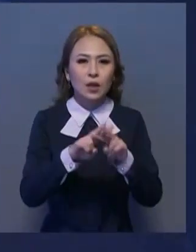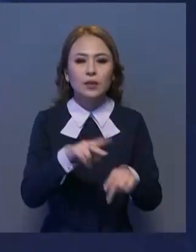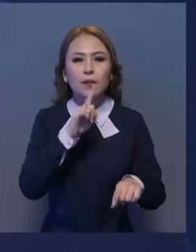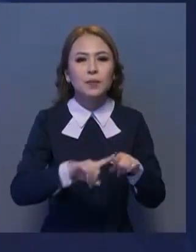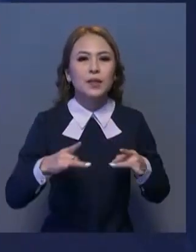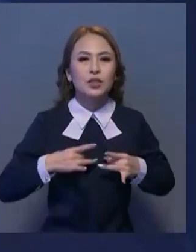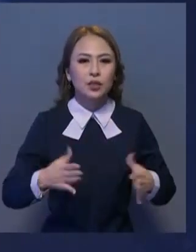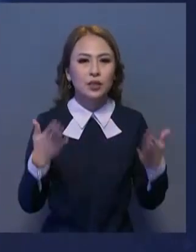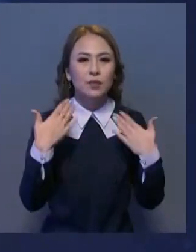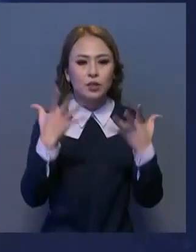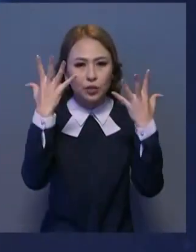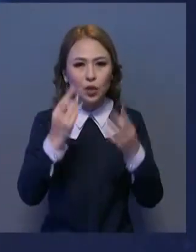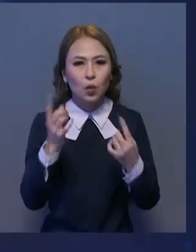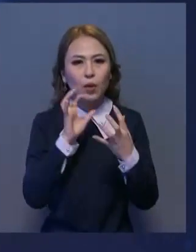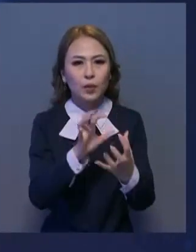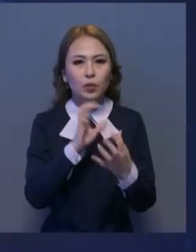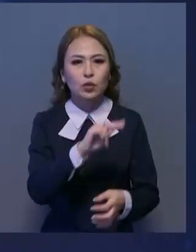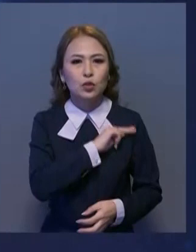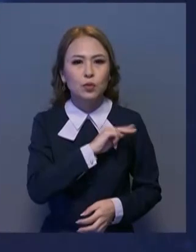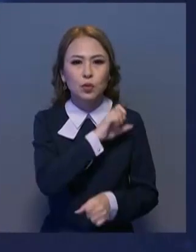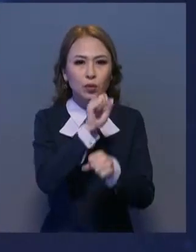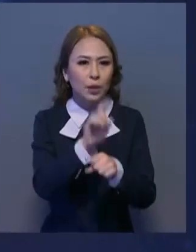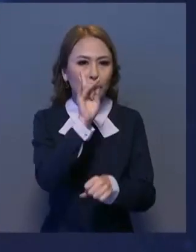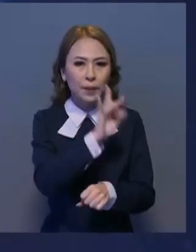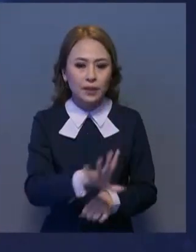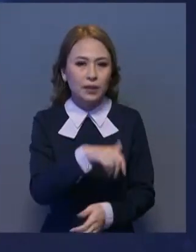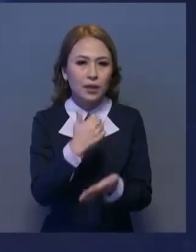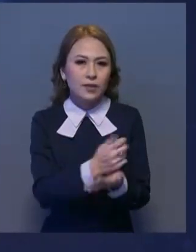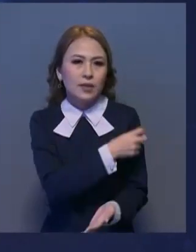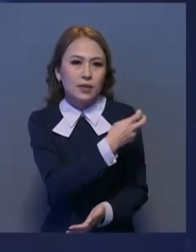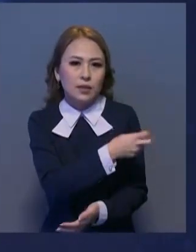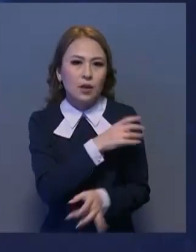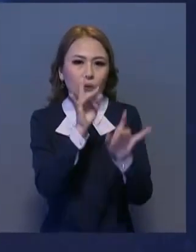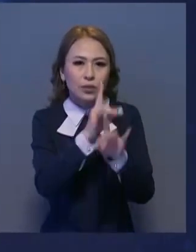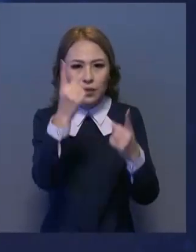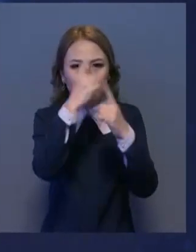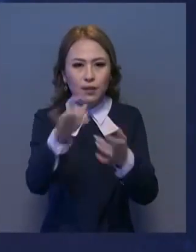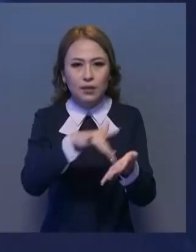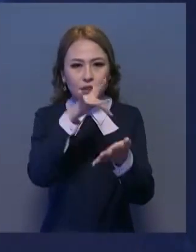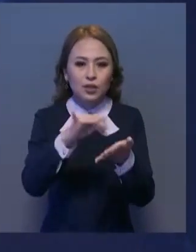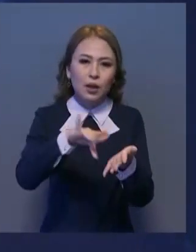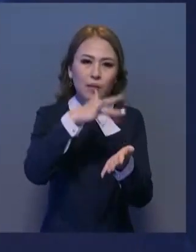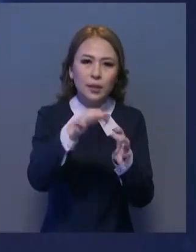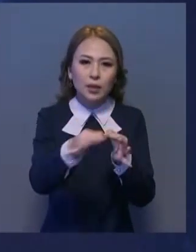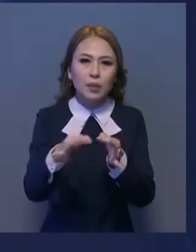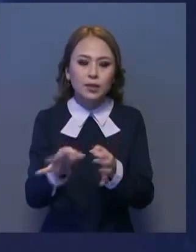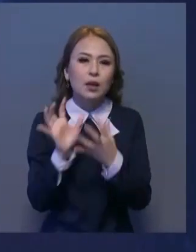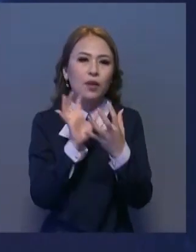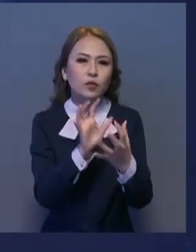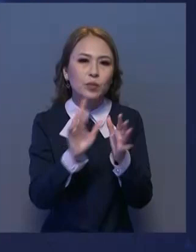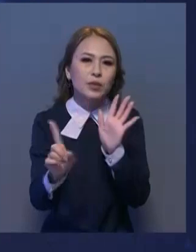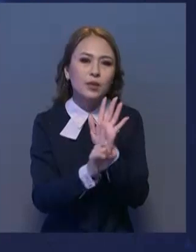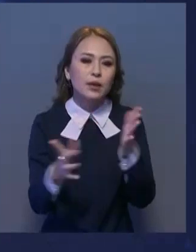Елордада алдағы мереке және демалыс күндері қоғамдық көлік жұмысы тоқтамайды. Бас санитарлық дәрігердің қаулысына сай қалада және қала маңындағы